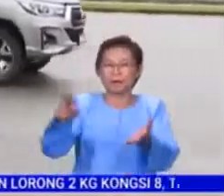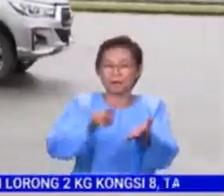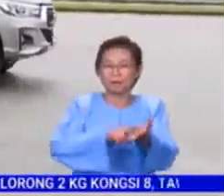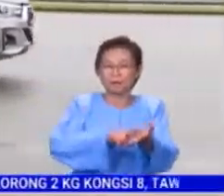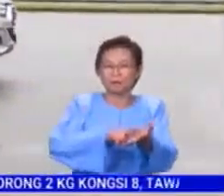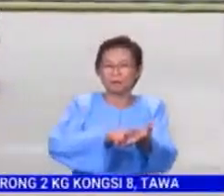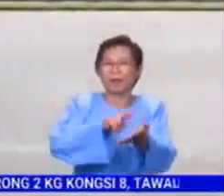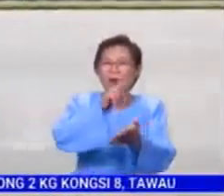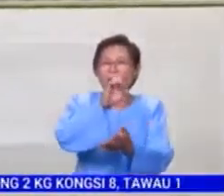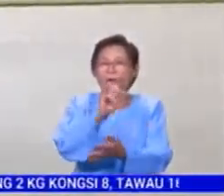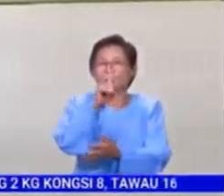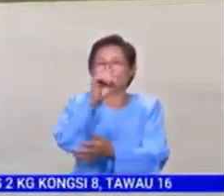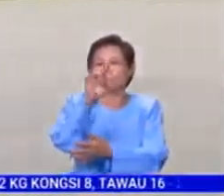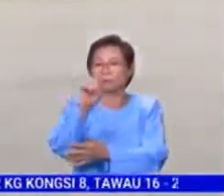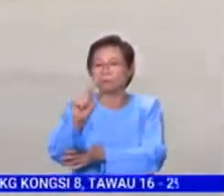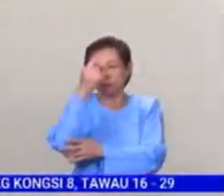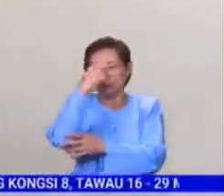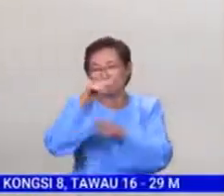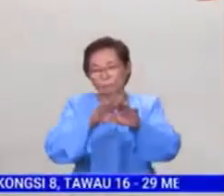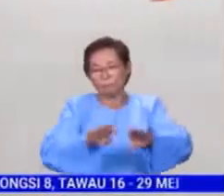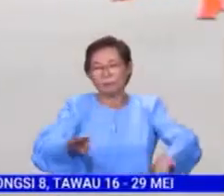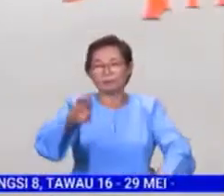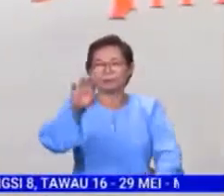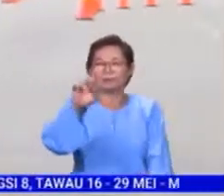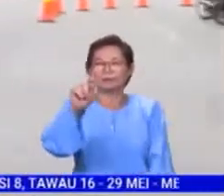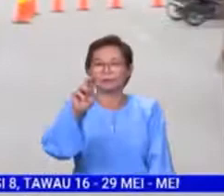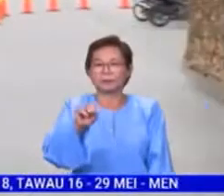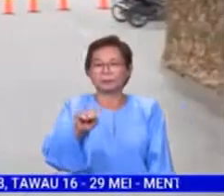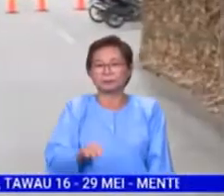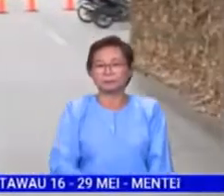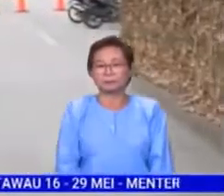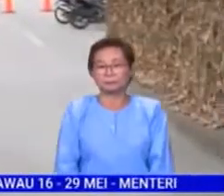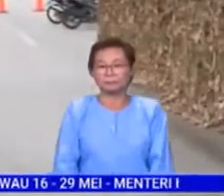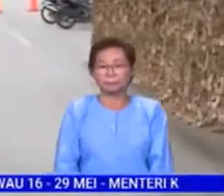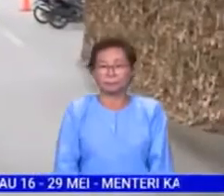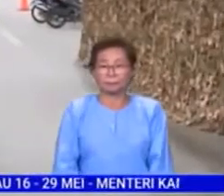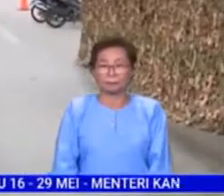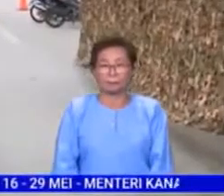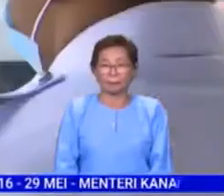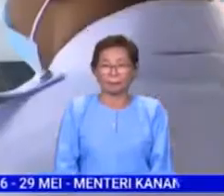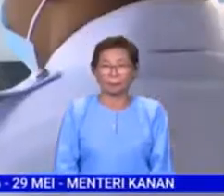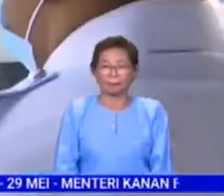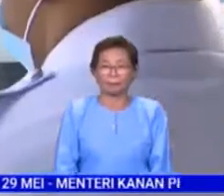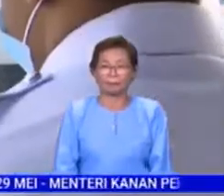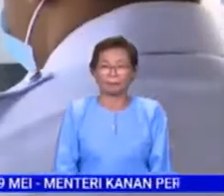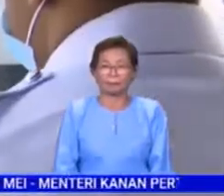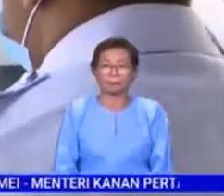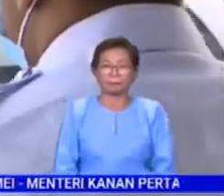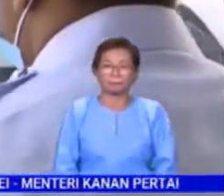Jabatan Robert untuk Berita RTM.